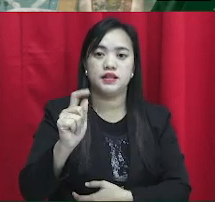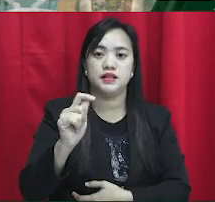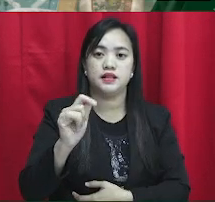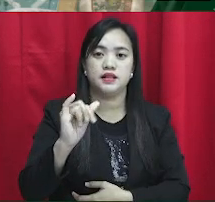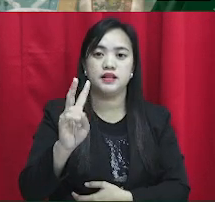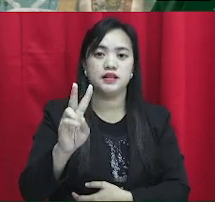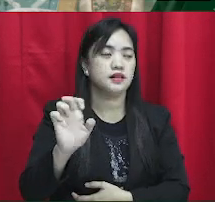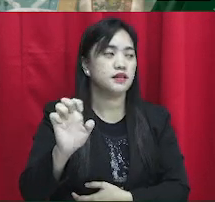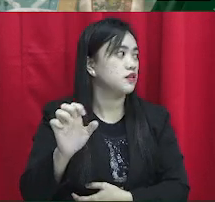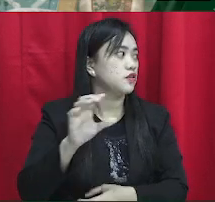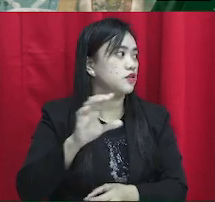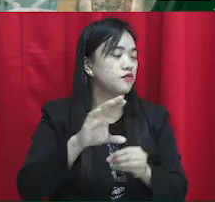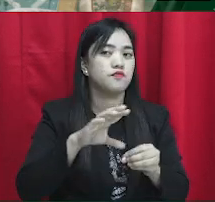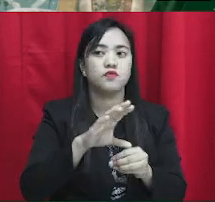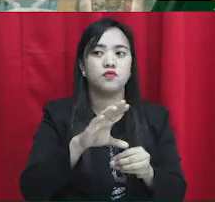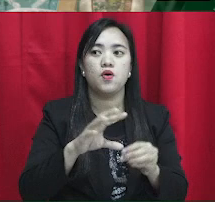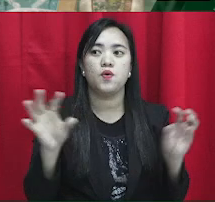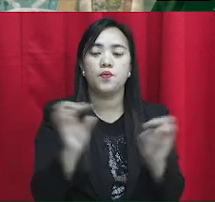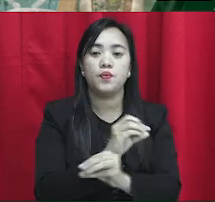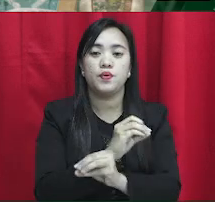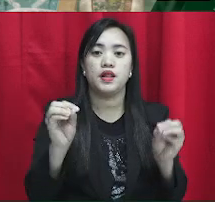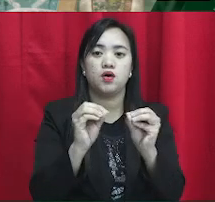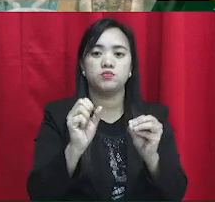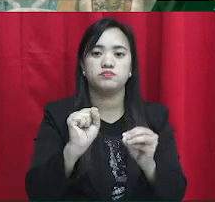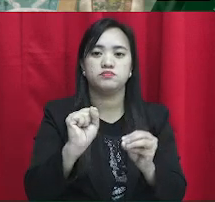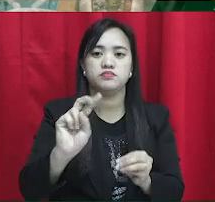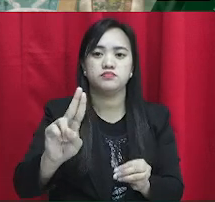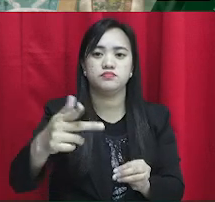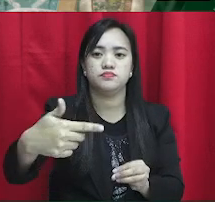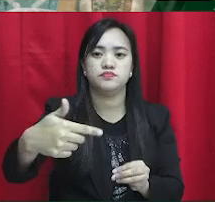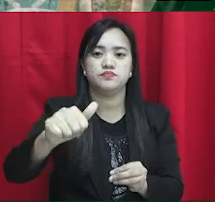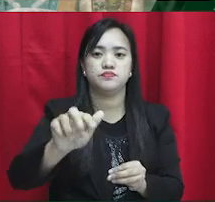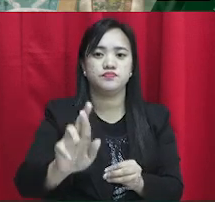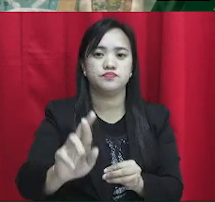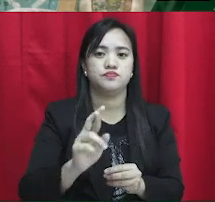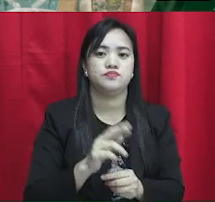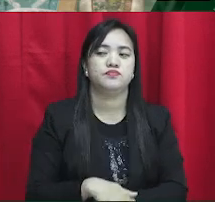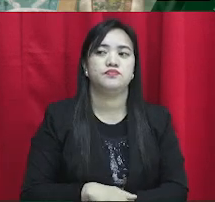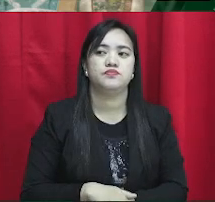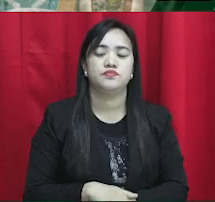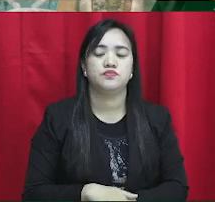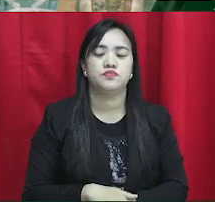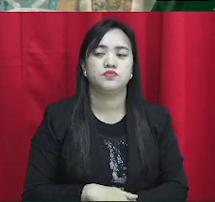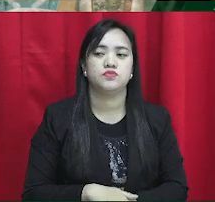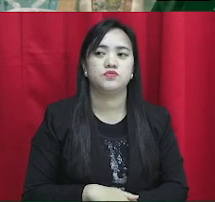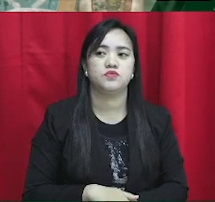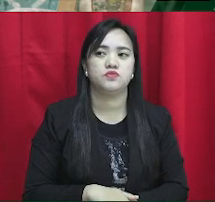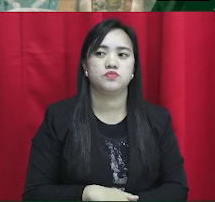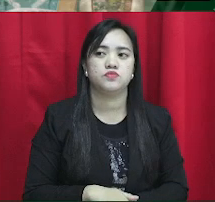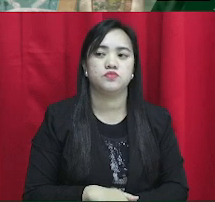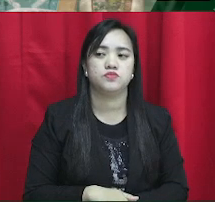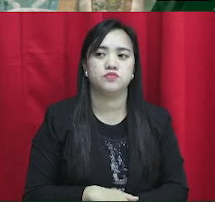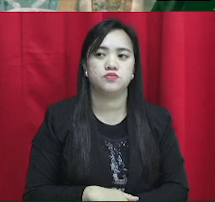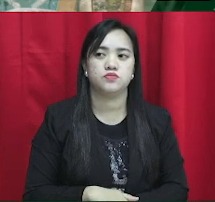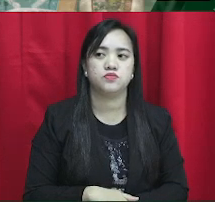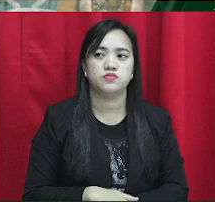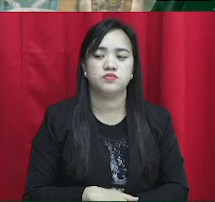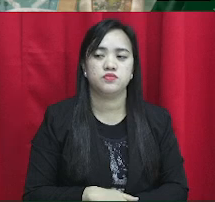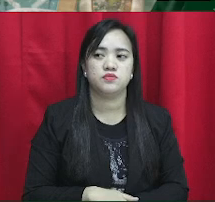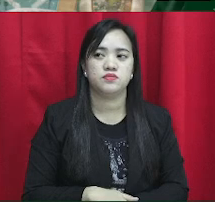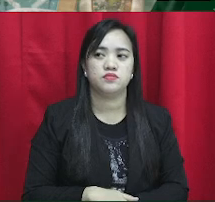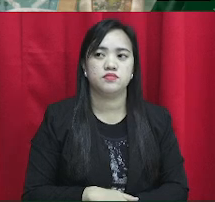din ang bisyo niya, without sugar. Ayan. Yo, wow. Opo. Huwag tayong mag-without sugar kapag meron na